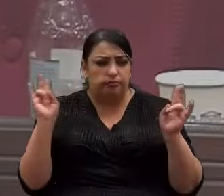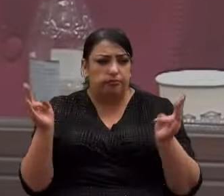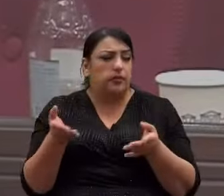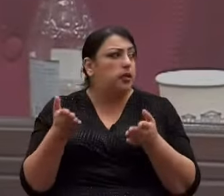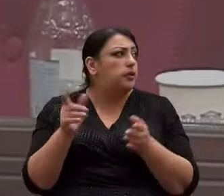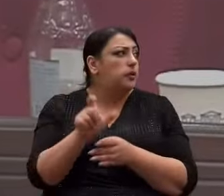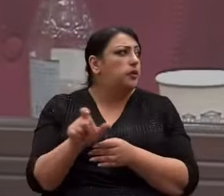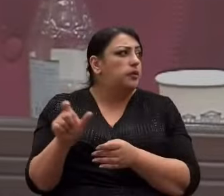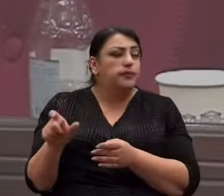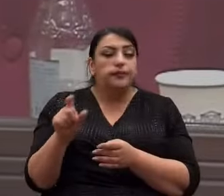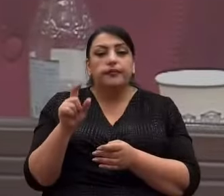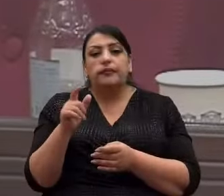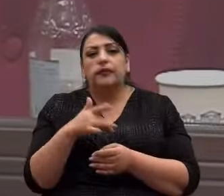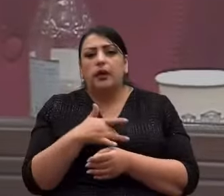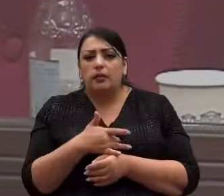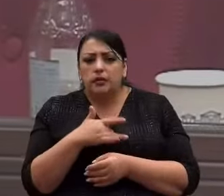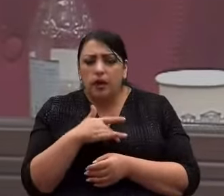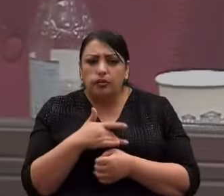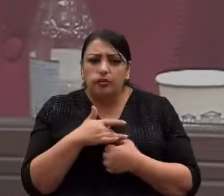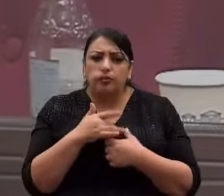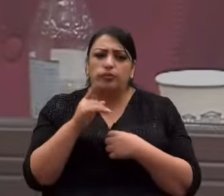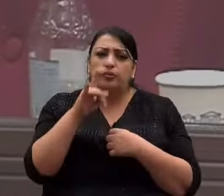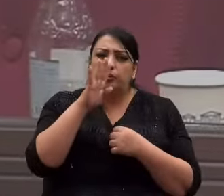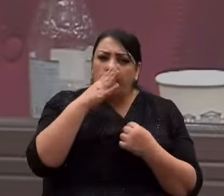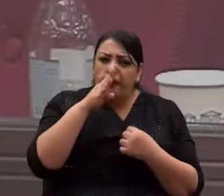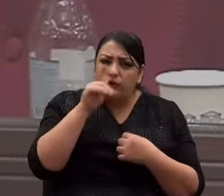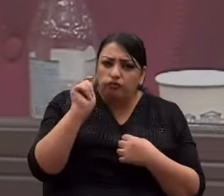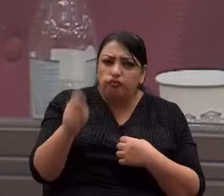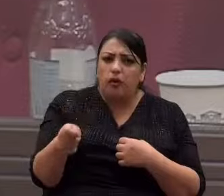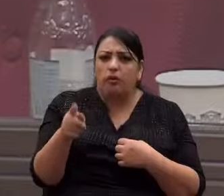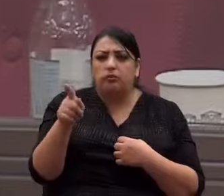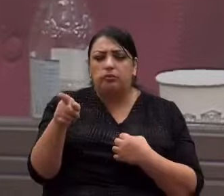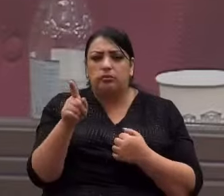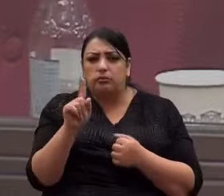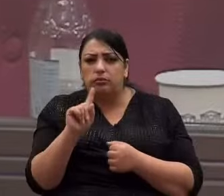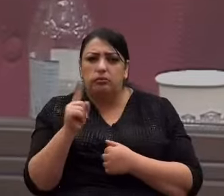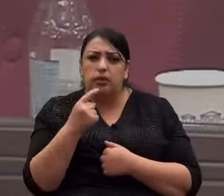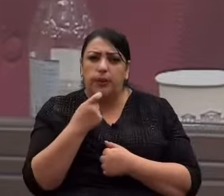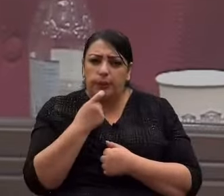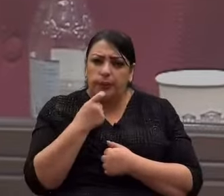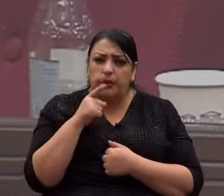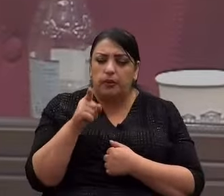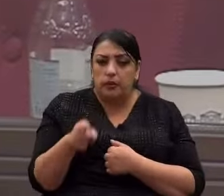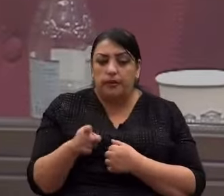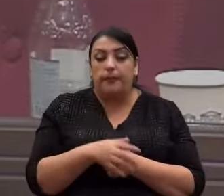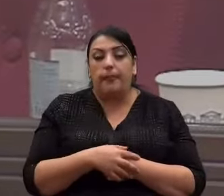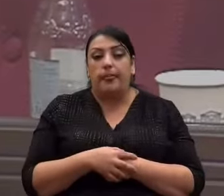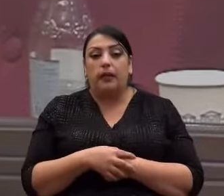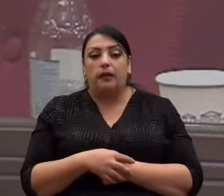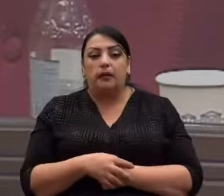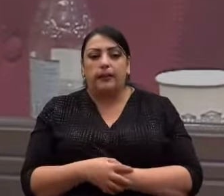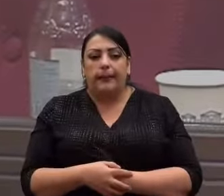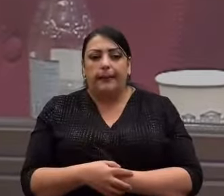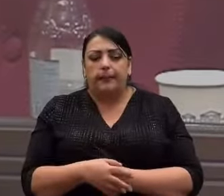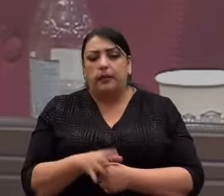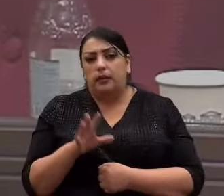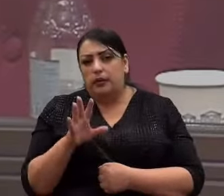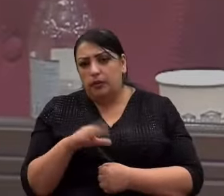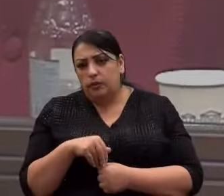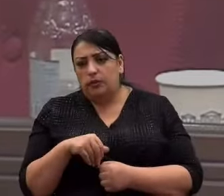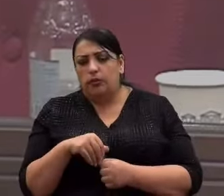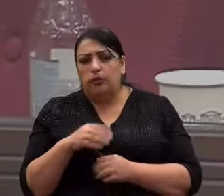մարդիկ կասկացում են դավաճանություն իրականացնելու մեջ, բայց հետո սենց ընթացքը